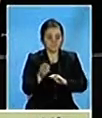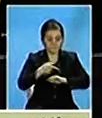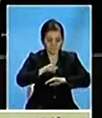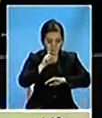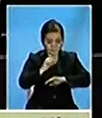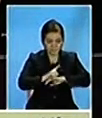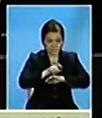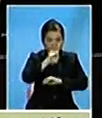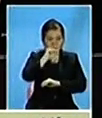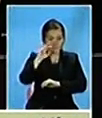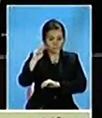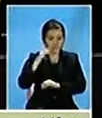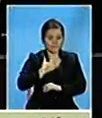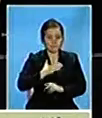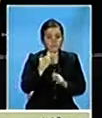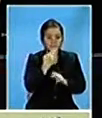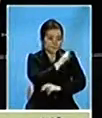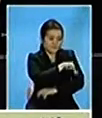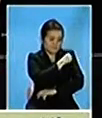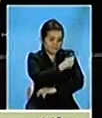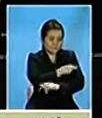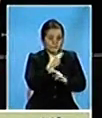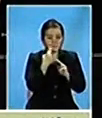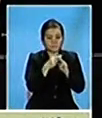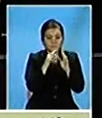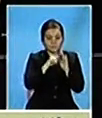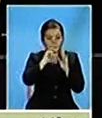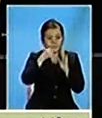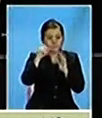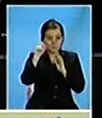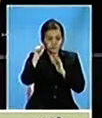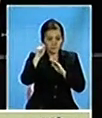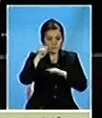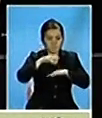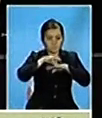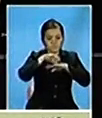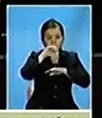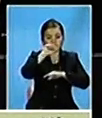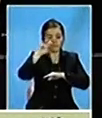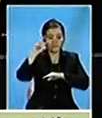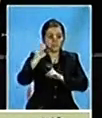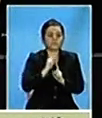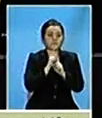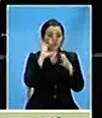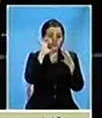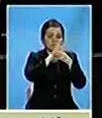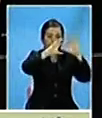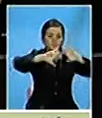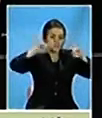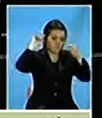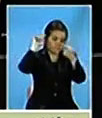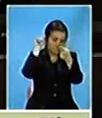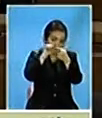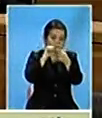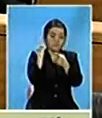กับผมนายแพทย์เจตศิริธารนนท์สมาชิกวุฒิสภาท่านประธานครับนโยบายรัฐบาลเรื่องยาเสพติดทำเรื่องเดียวคือการปราบปร